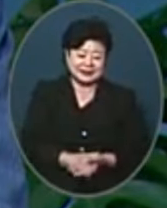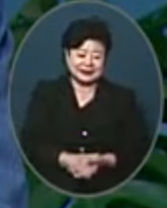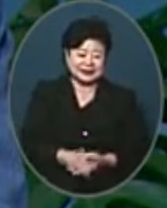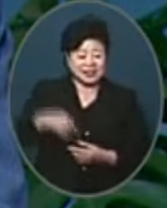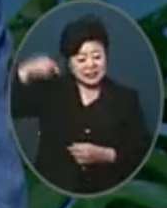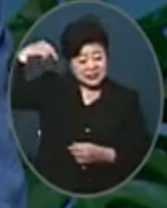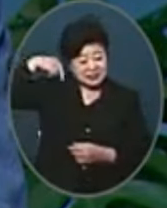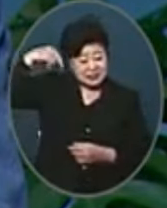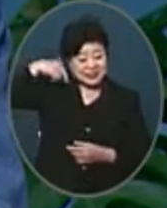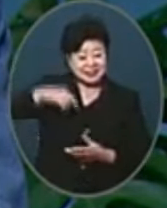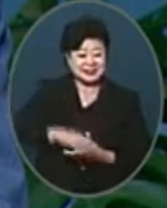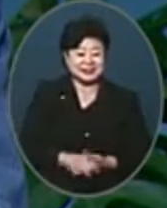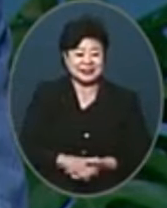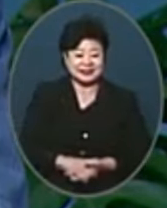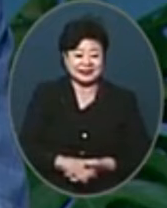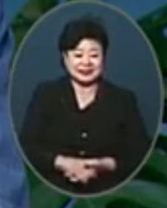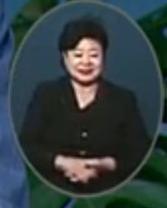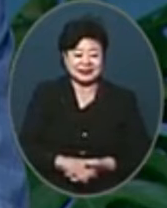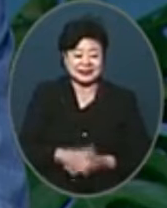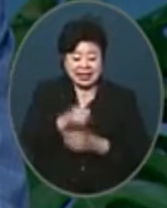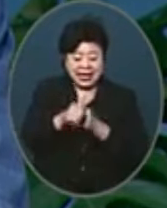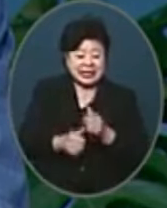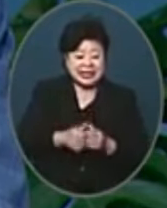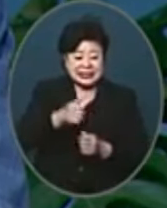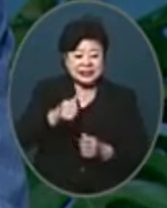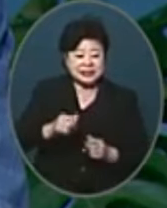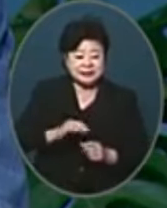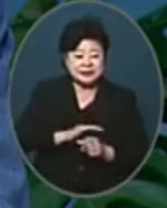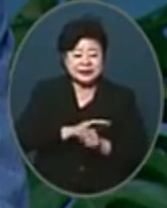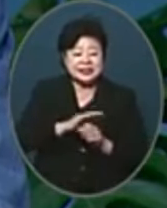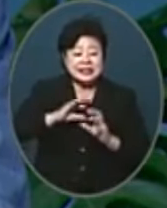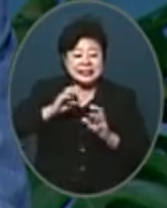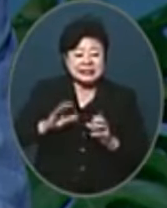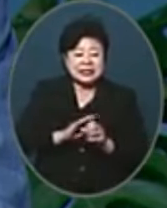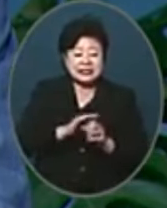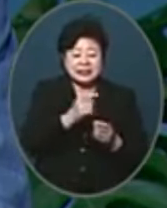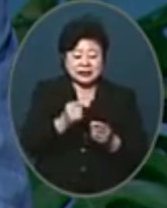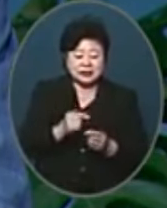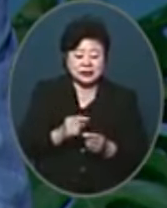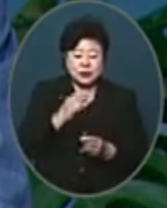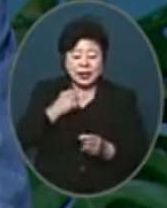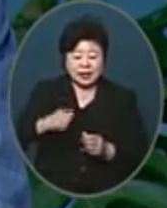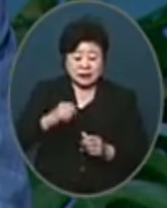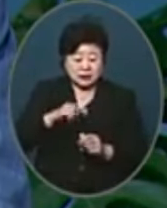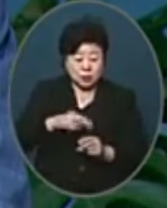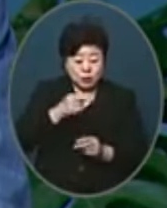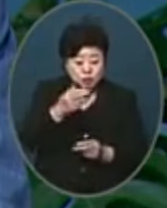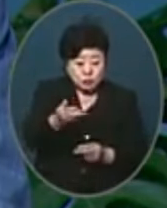느껴야 되는 것입니다. 하나님이 세상을 이처럼 사랑하사 독생자를 주셨으니